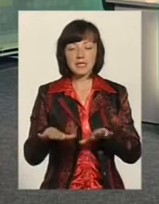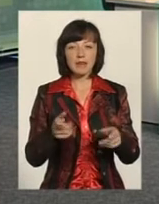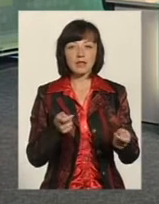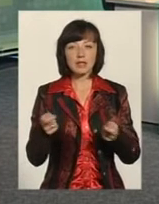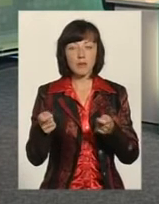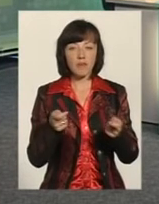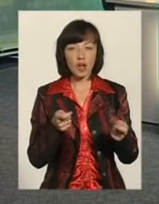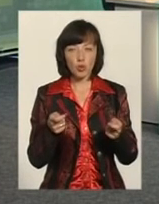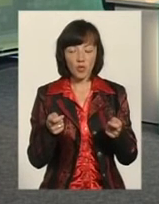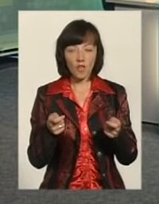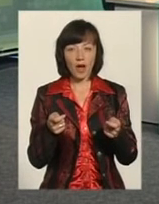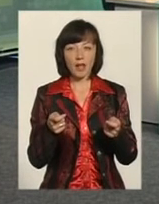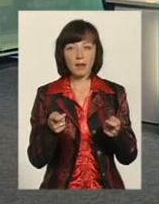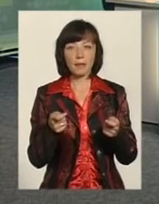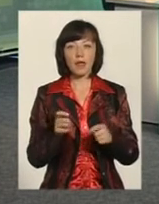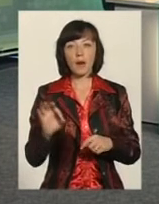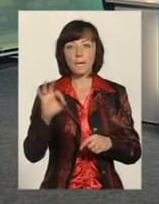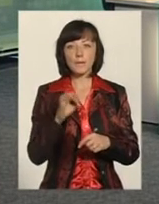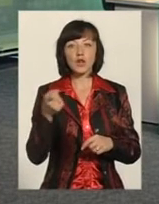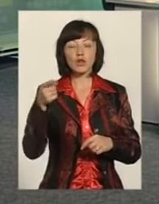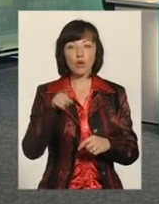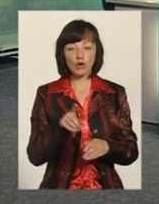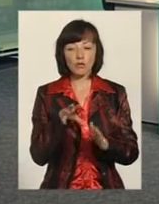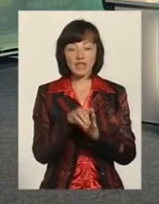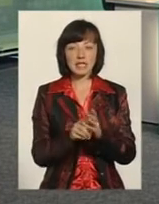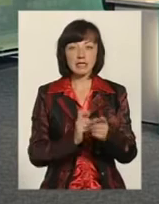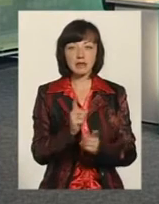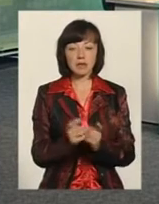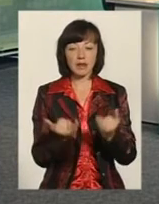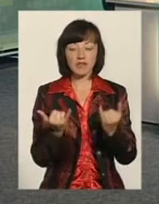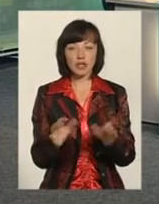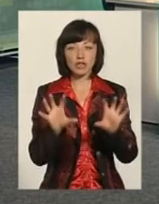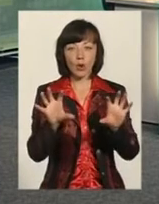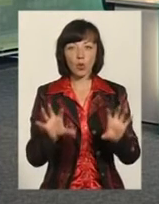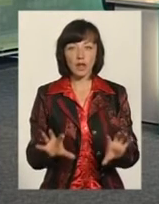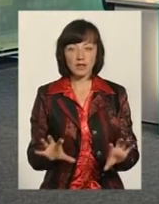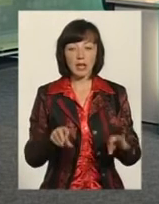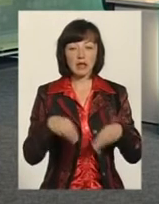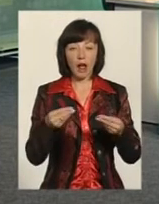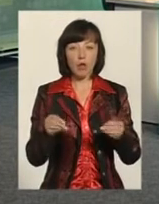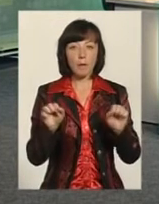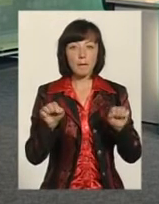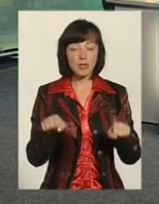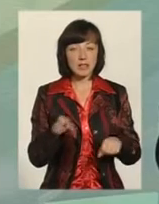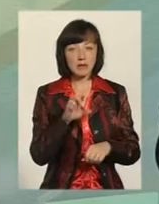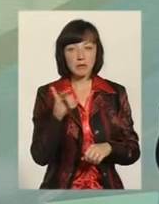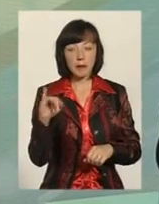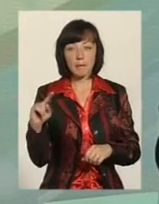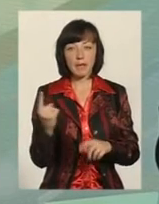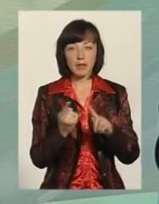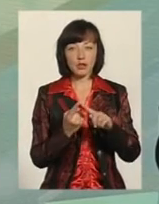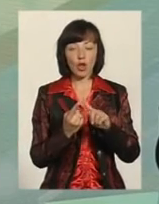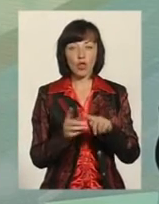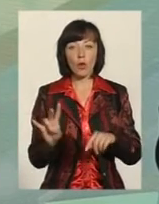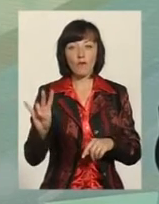Сергія Власенка щодо того, щоб внести зміни в діюче законодавство, яке би дало можливість, перше,